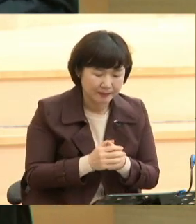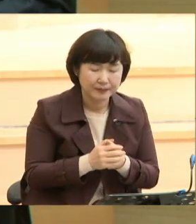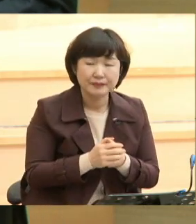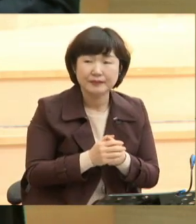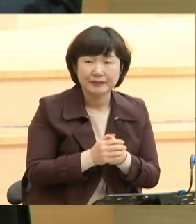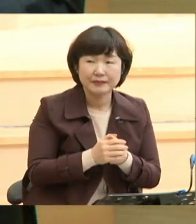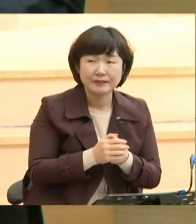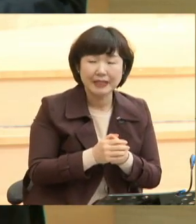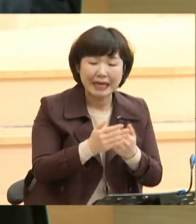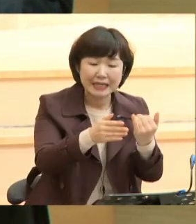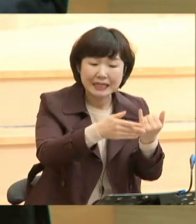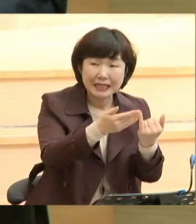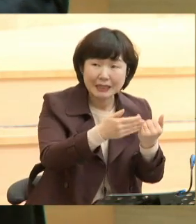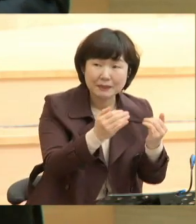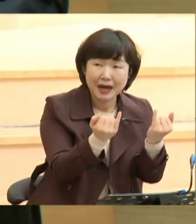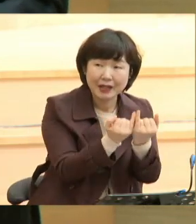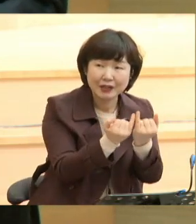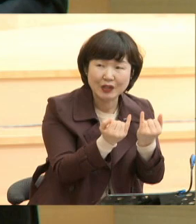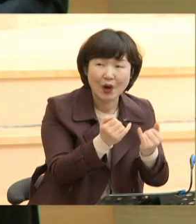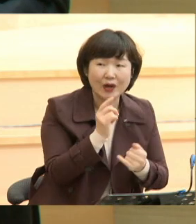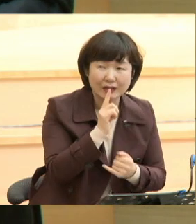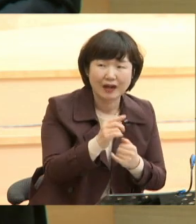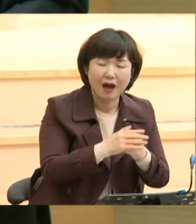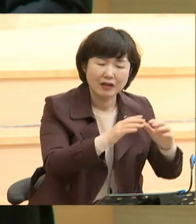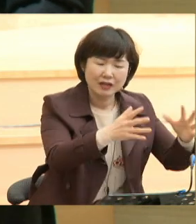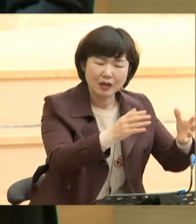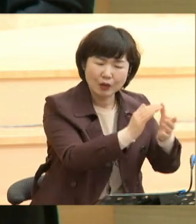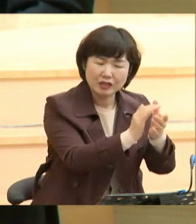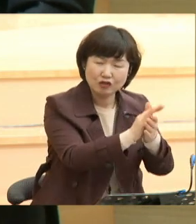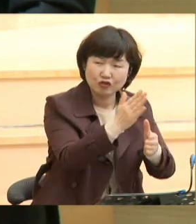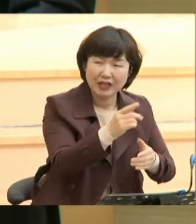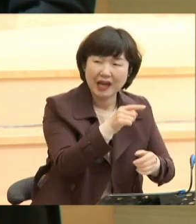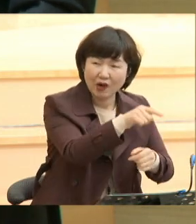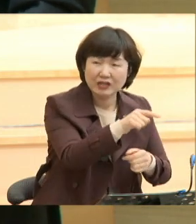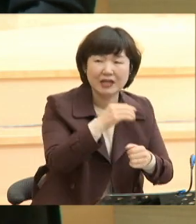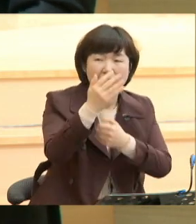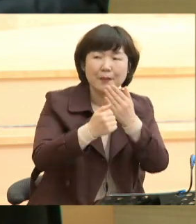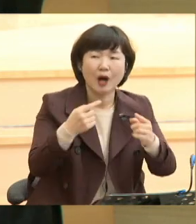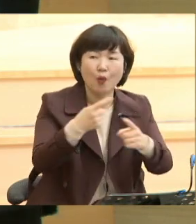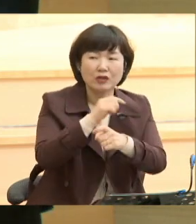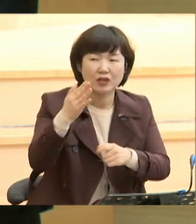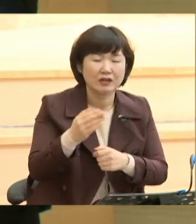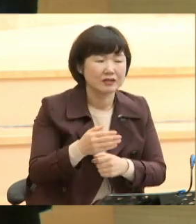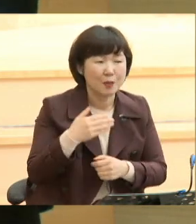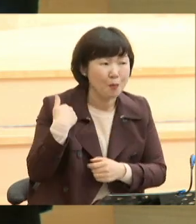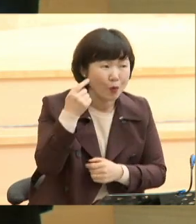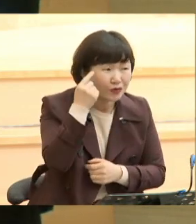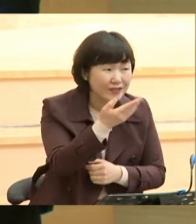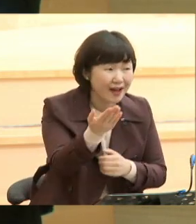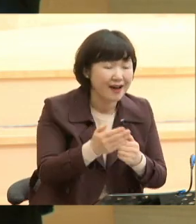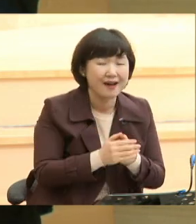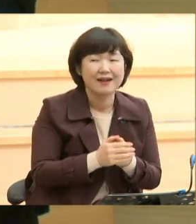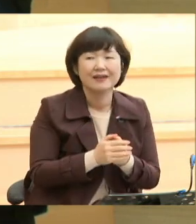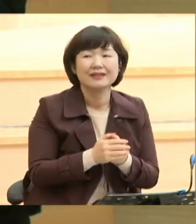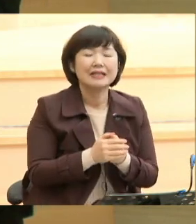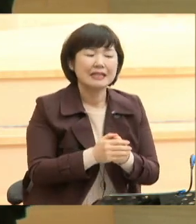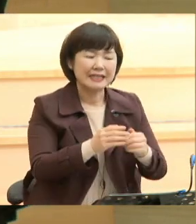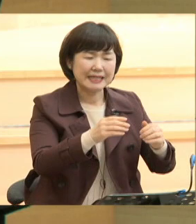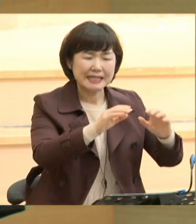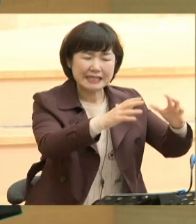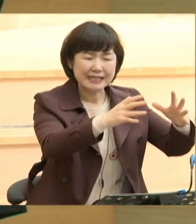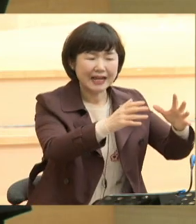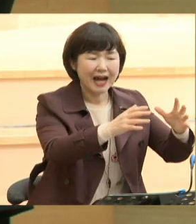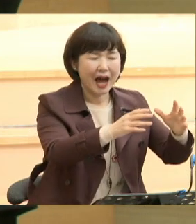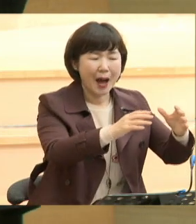언어 마녀 인드라 세상과 보탠 것이 하나님과 원수 됨을 알지 못하느냐 이제 눈치 채 졌죠 최상